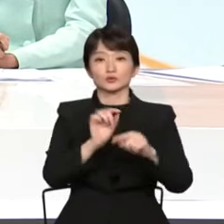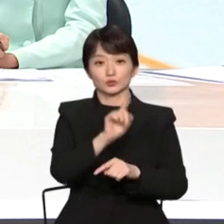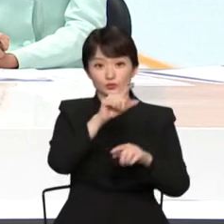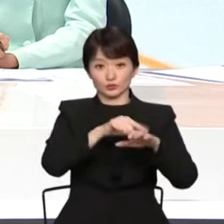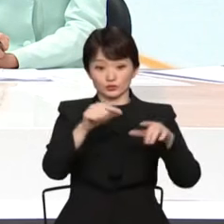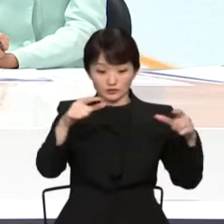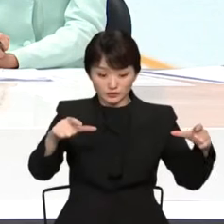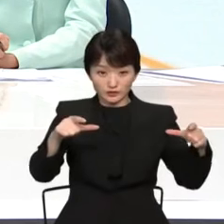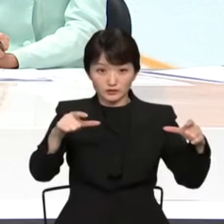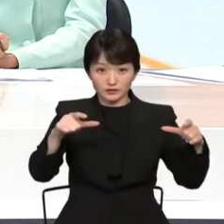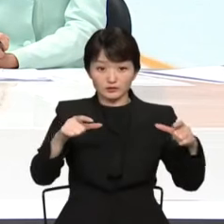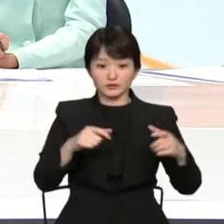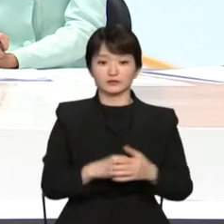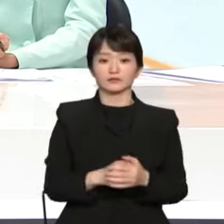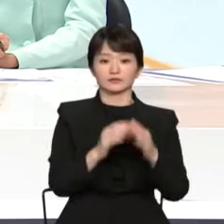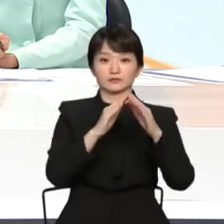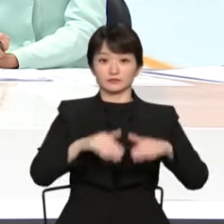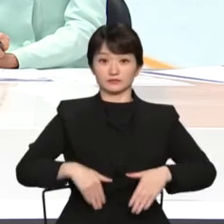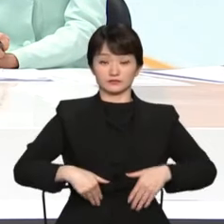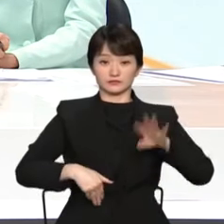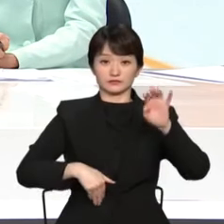지역은 전남